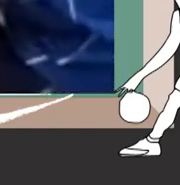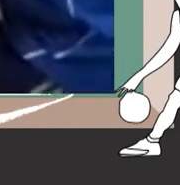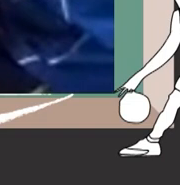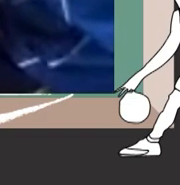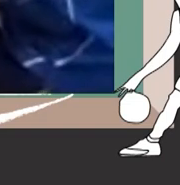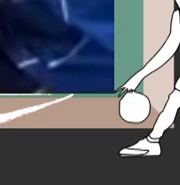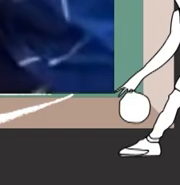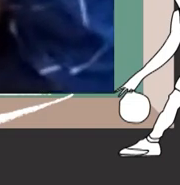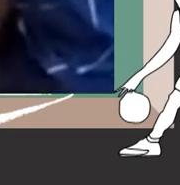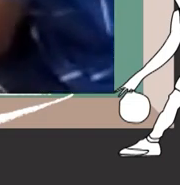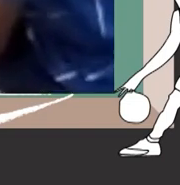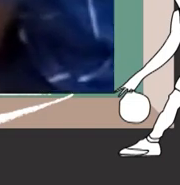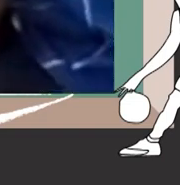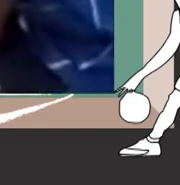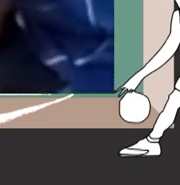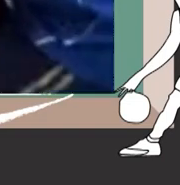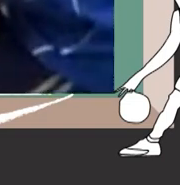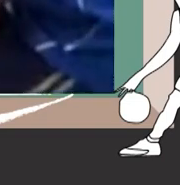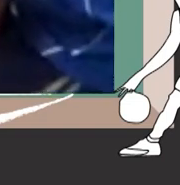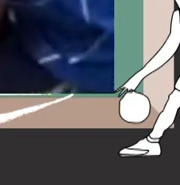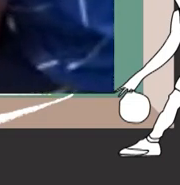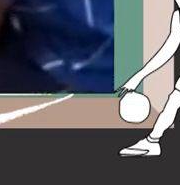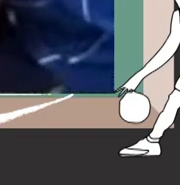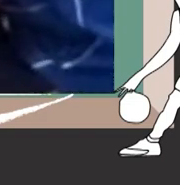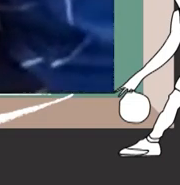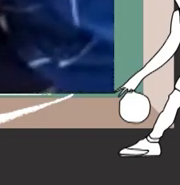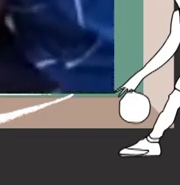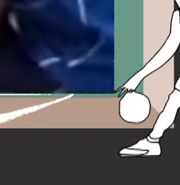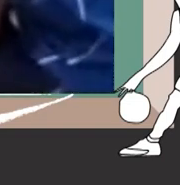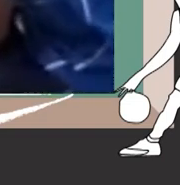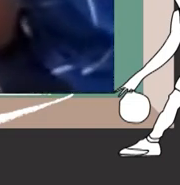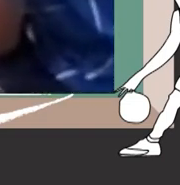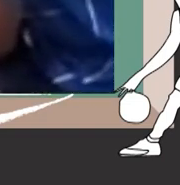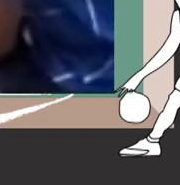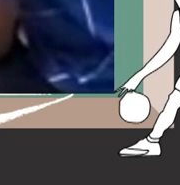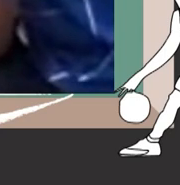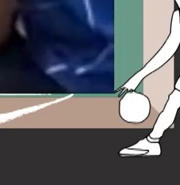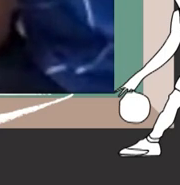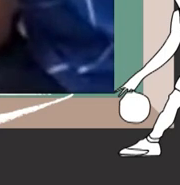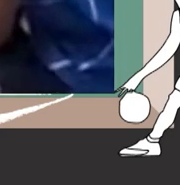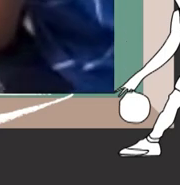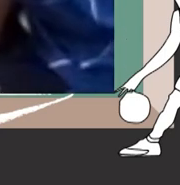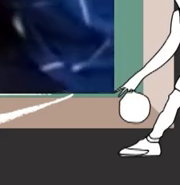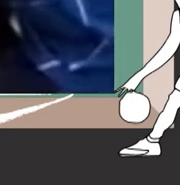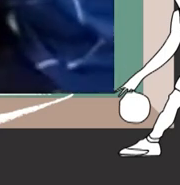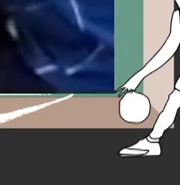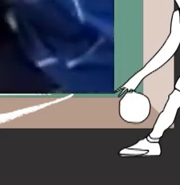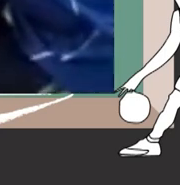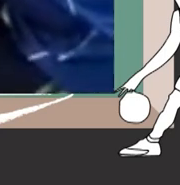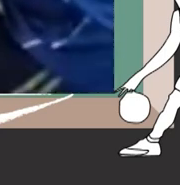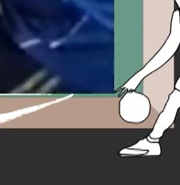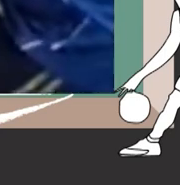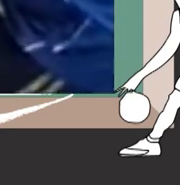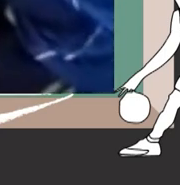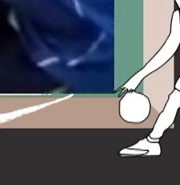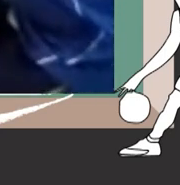ah. Ekor yang kau rasa sakit. Kau aku sakit. Masa kau jatuh hari, kau ada dengar bunyi pop sound tak? Ada lah. Tak ada? Ada. Okey, apa-apa aku buka